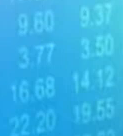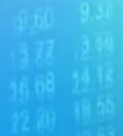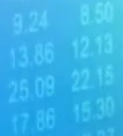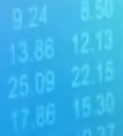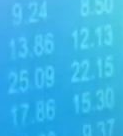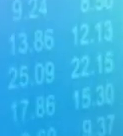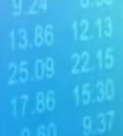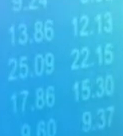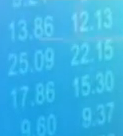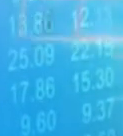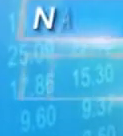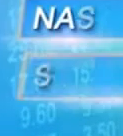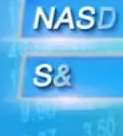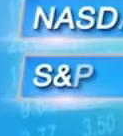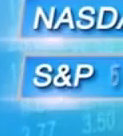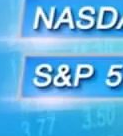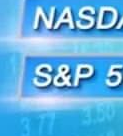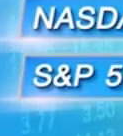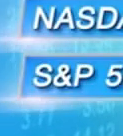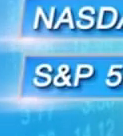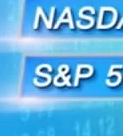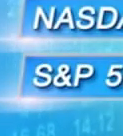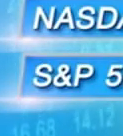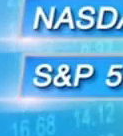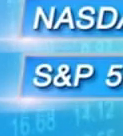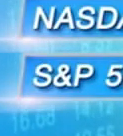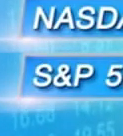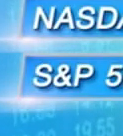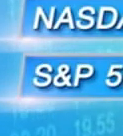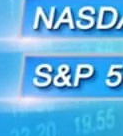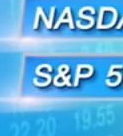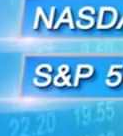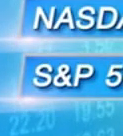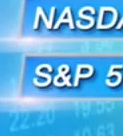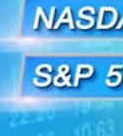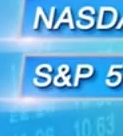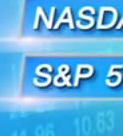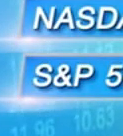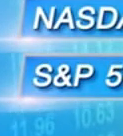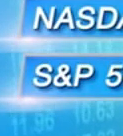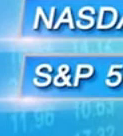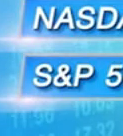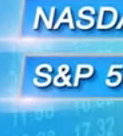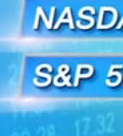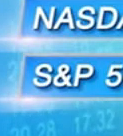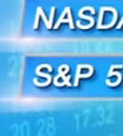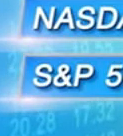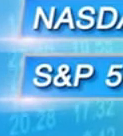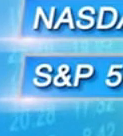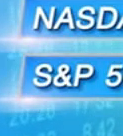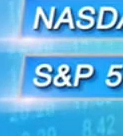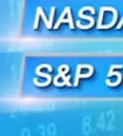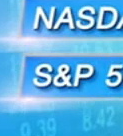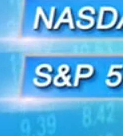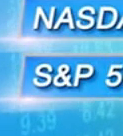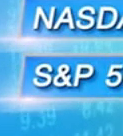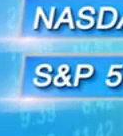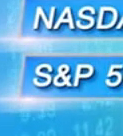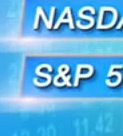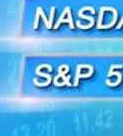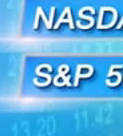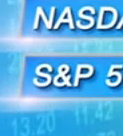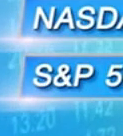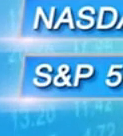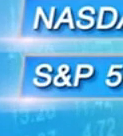ดัชนีดาวโจนส์เพิ่มขึ้นไป 28.38จุดปิดที่17,86.5 3จุดและแสดงเพิ่มขึ้น